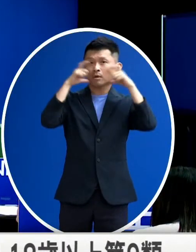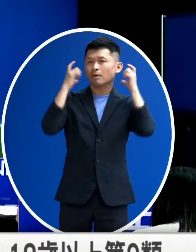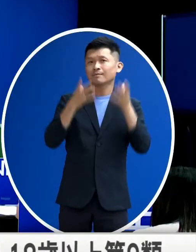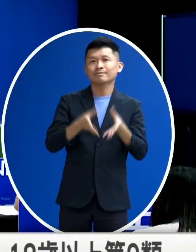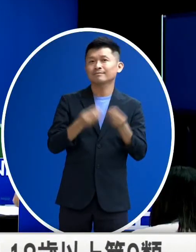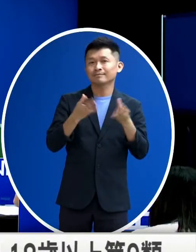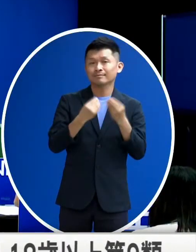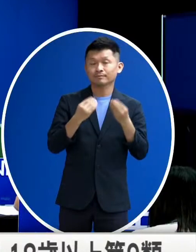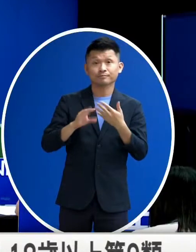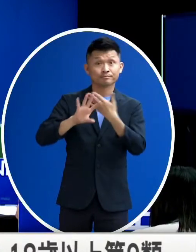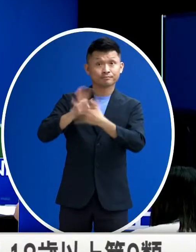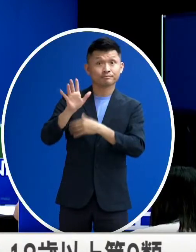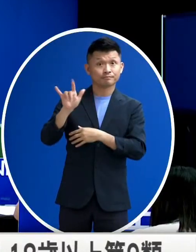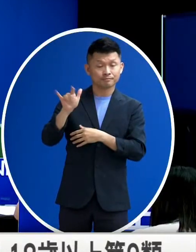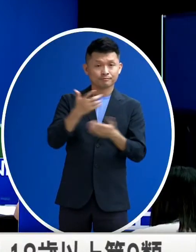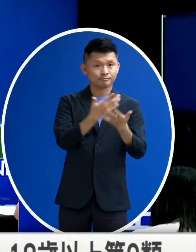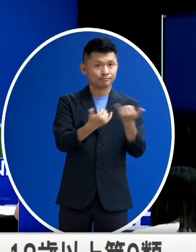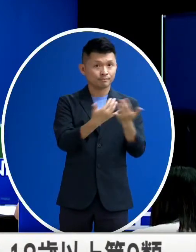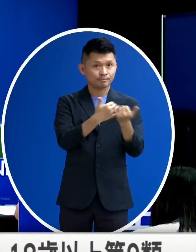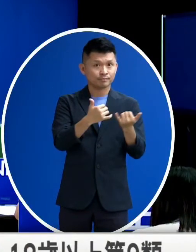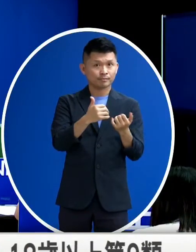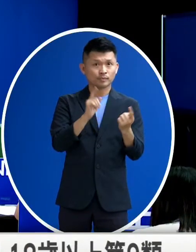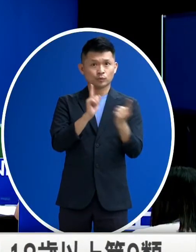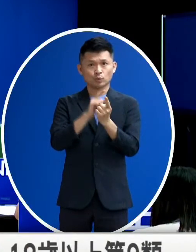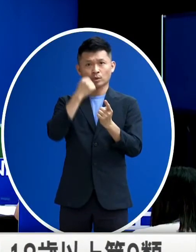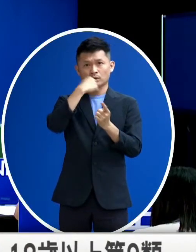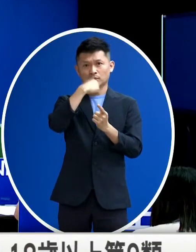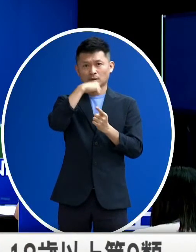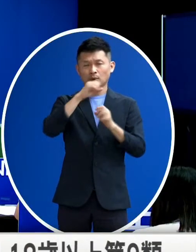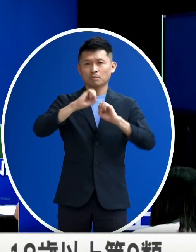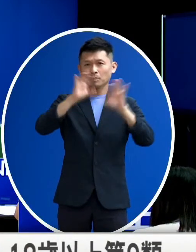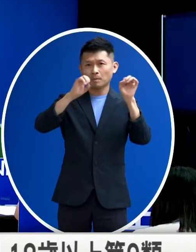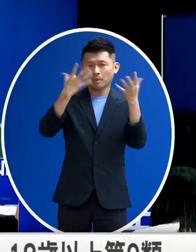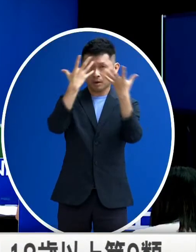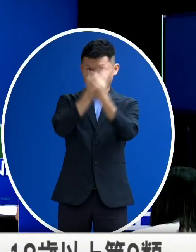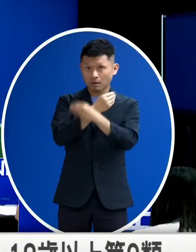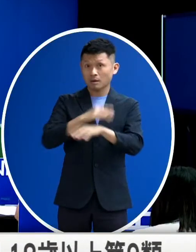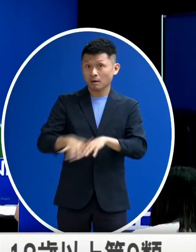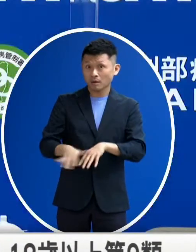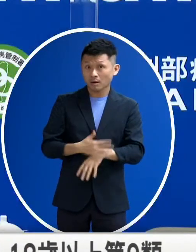会加强外籍老师或外籍学生的我们台湾防疫的宣导？谢谢。